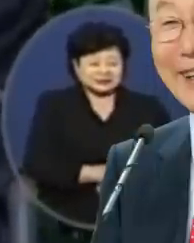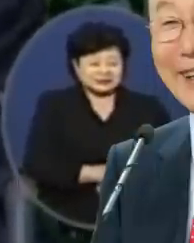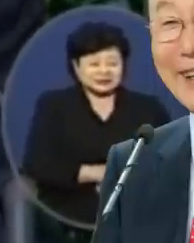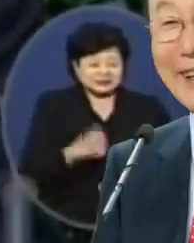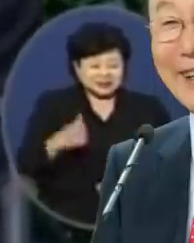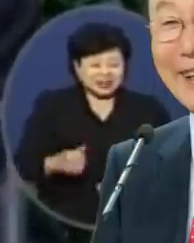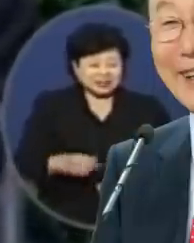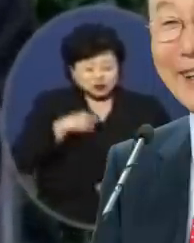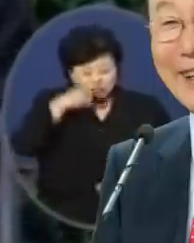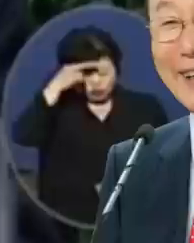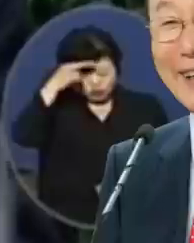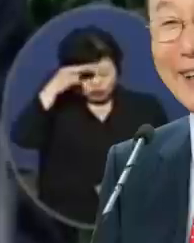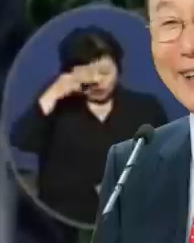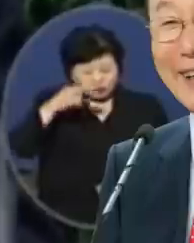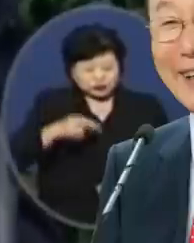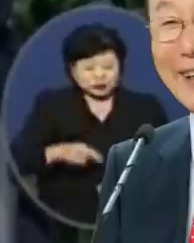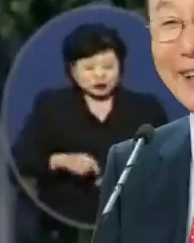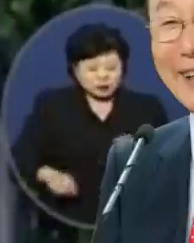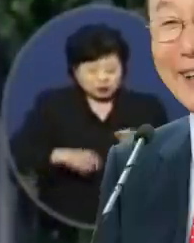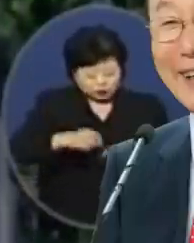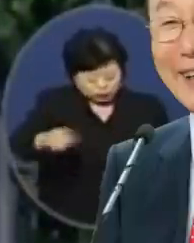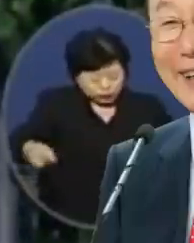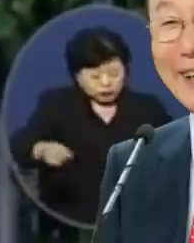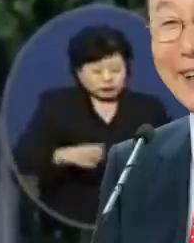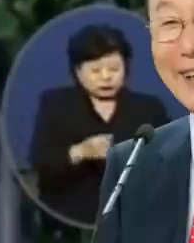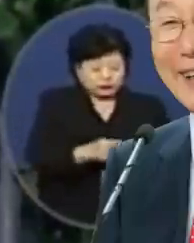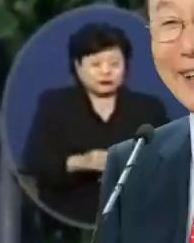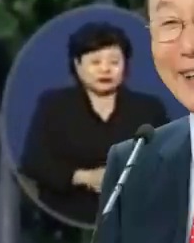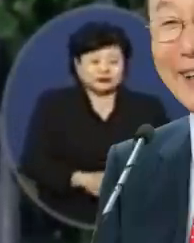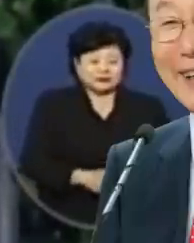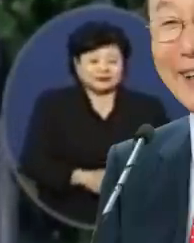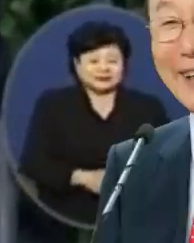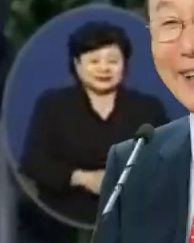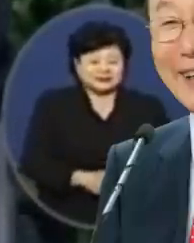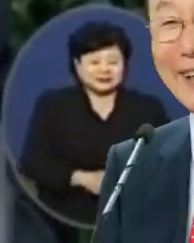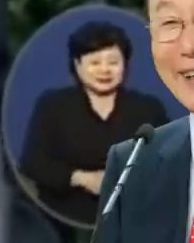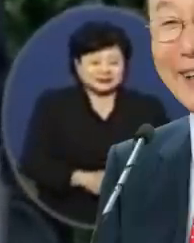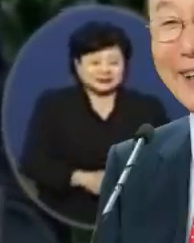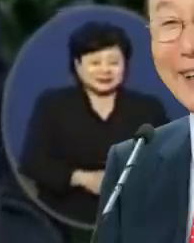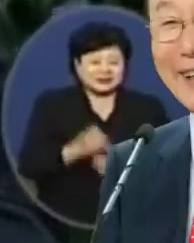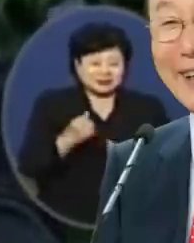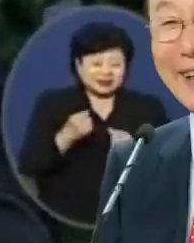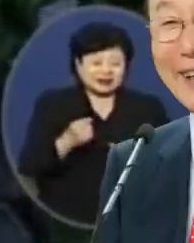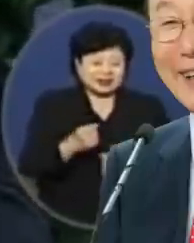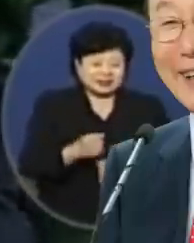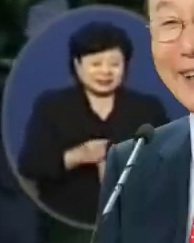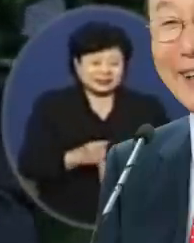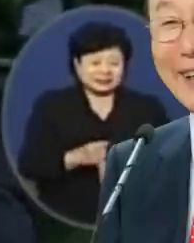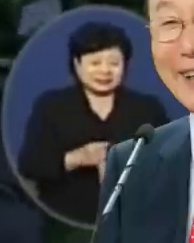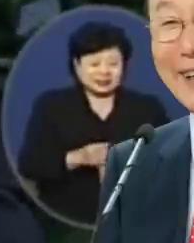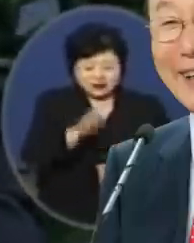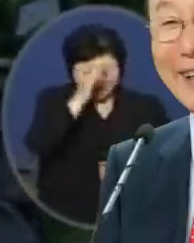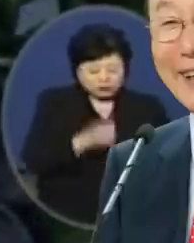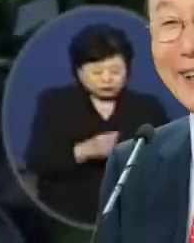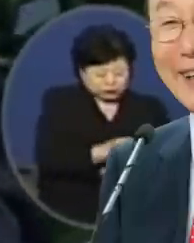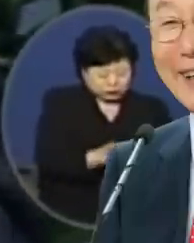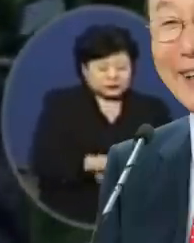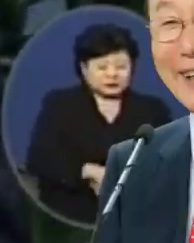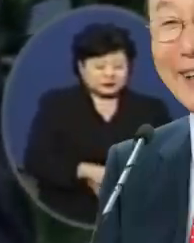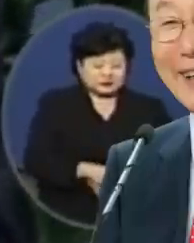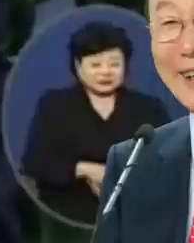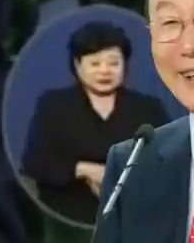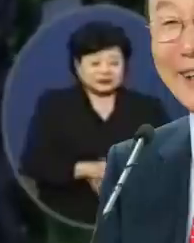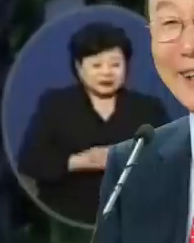우리 아들 술 못 먹도록 술마귀 묶고, 나도 건강하게 사는 묶고,